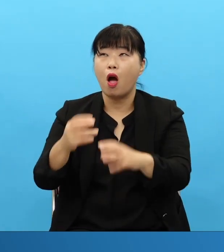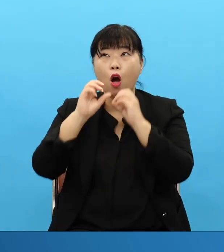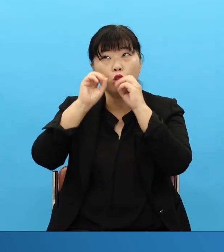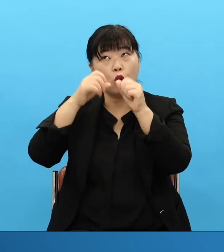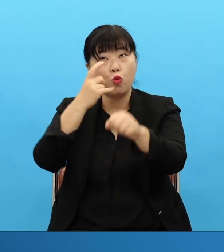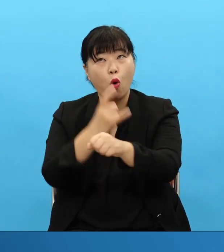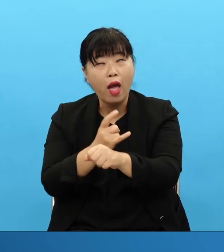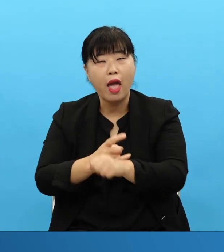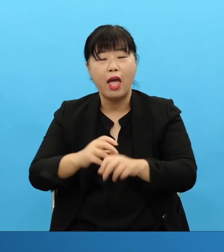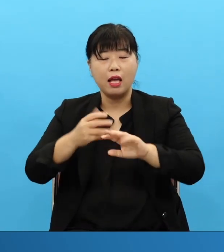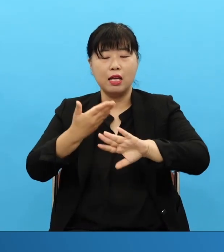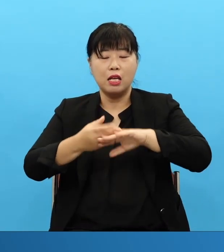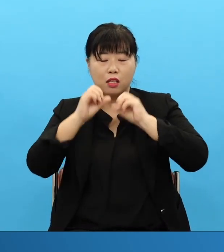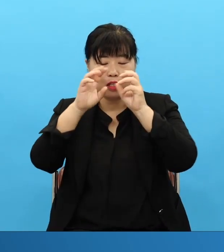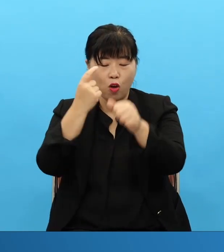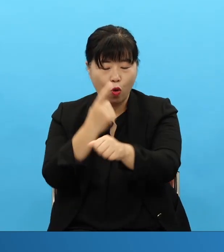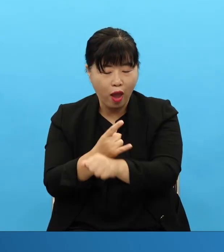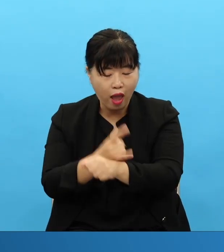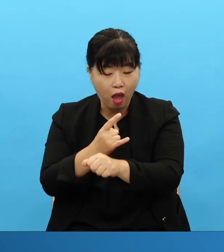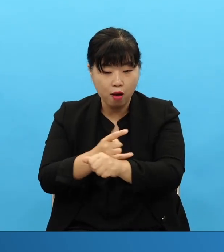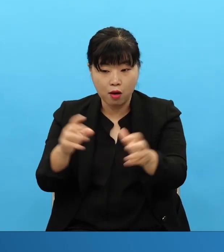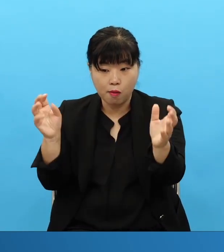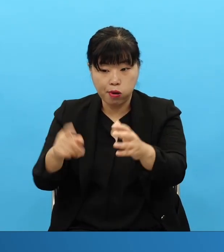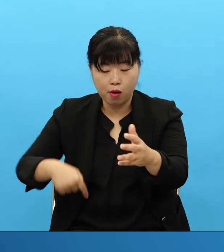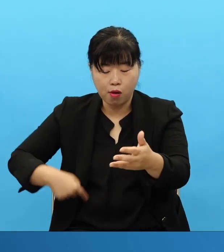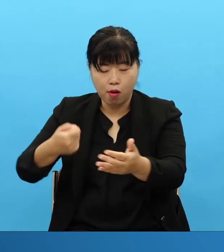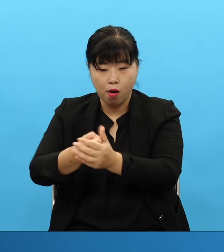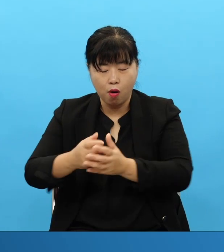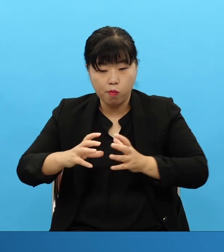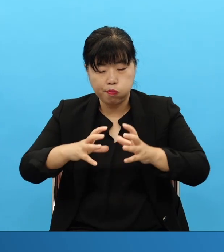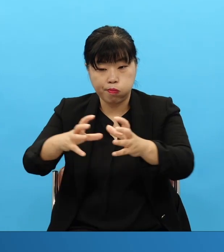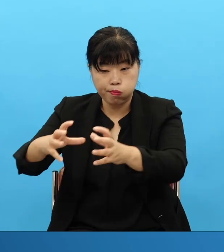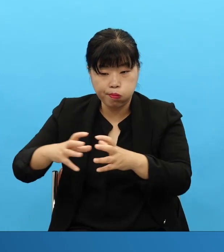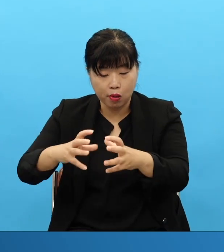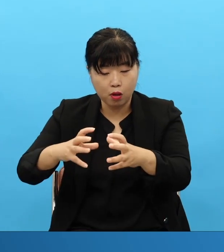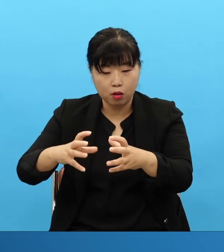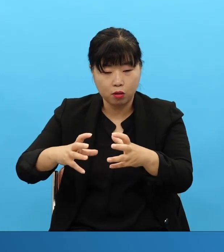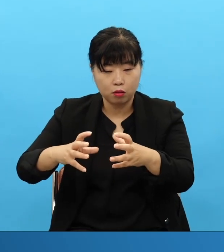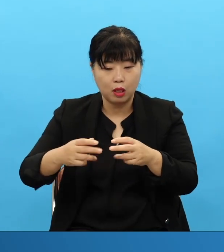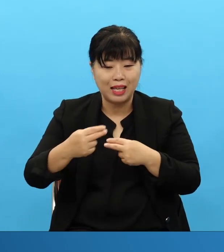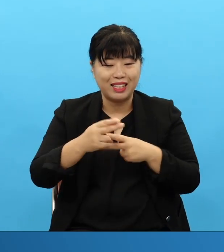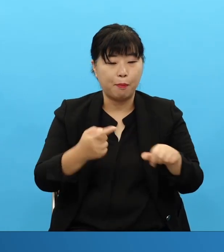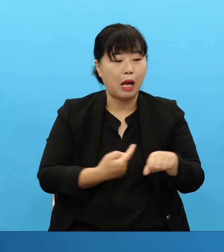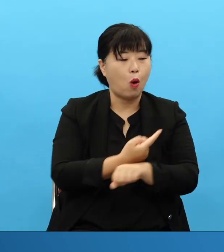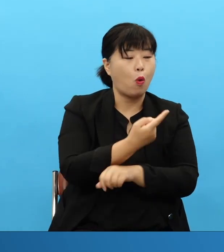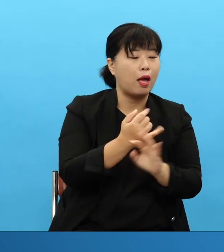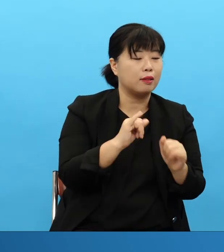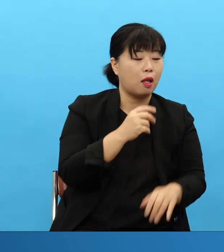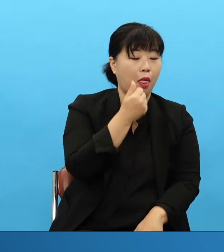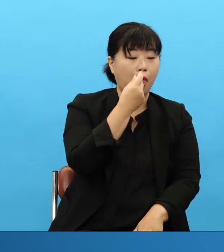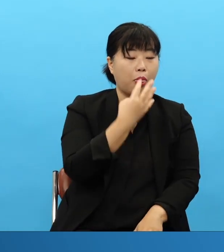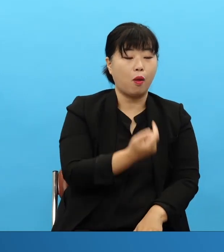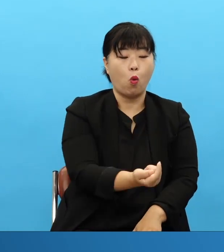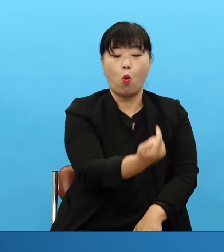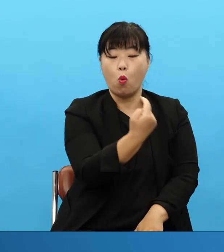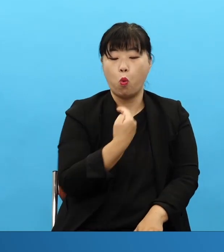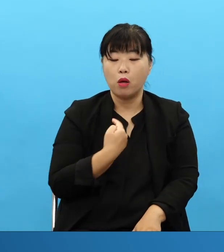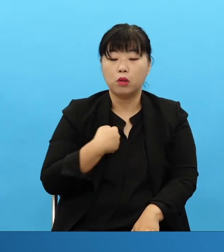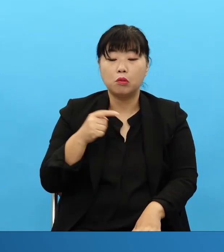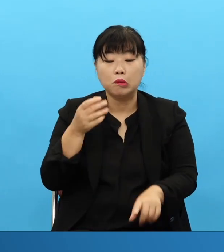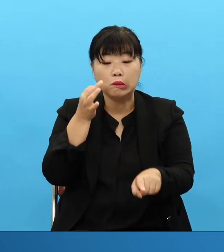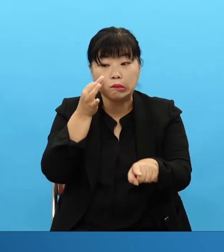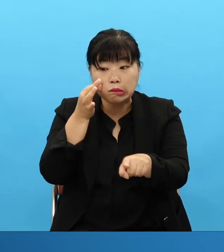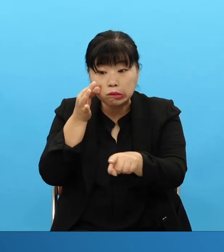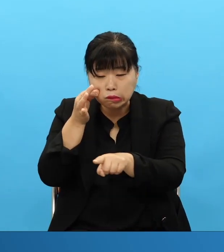그런 얘기를 합니까? 안 Our pastors 합니다. come together saying that, oh, we need to do evangelism, we need to preach the gospel. Nobody says that. 여러분들 잘 몰라요. 모임은 정치 얘기하고 돈